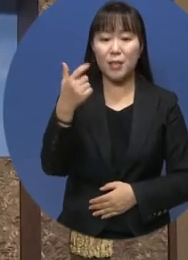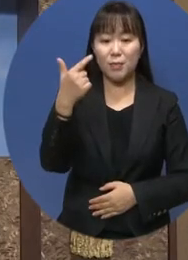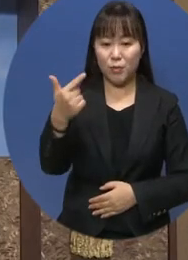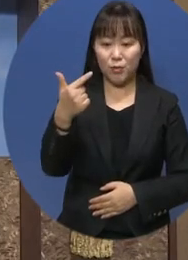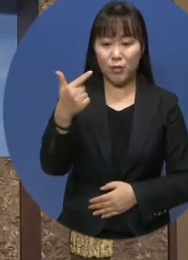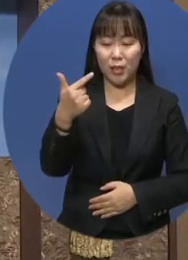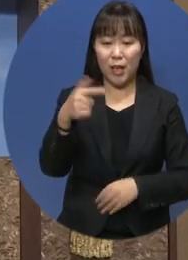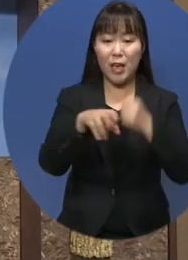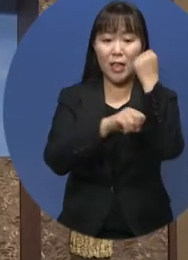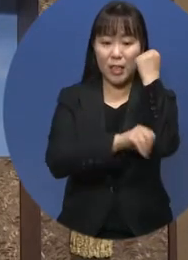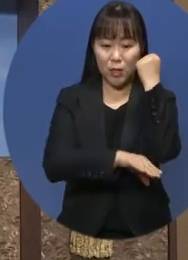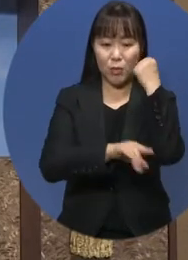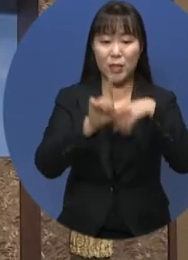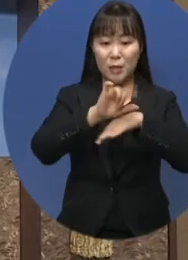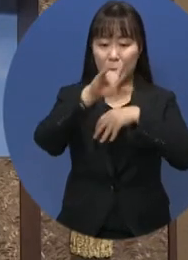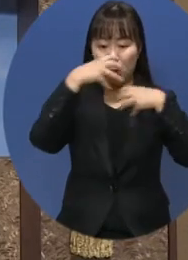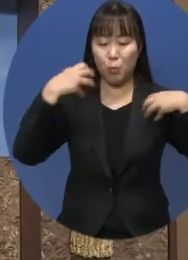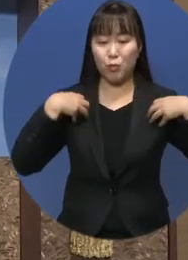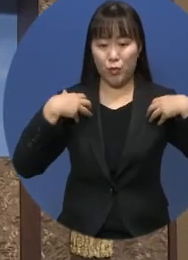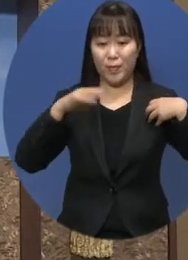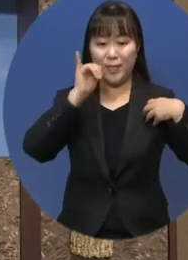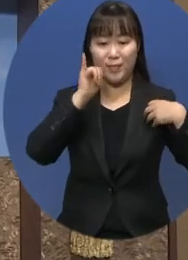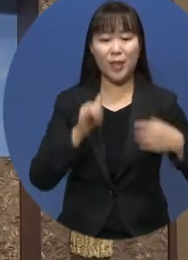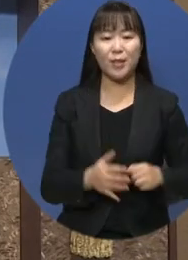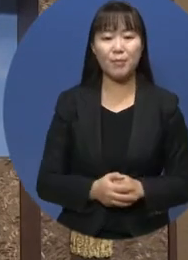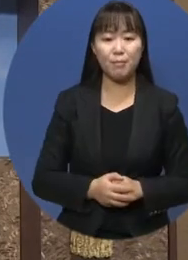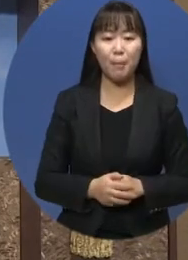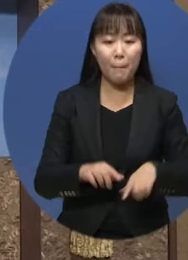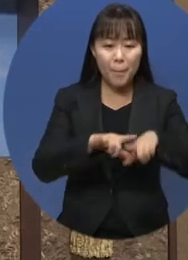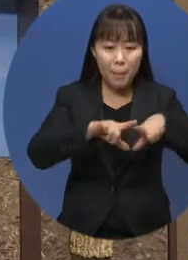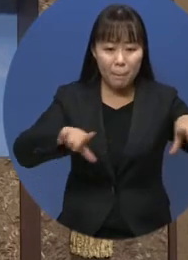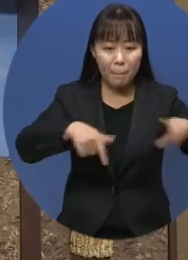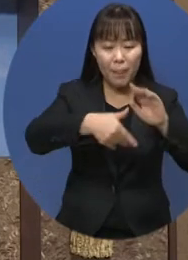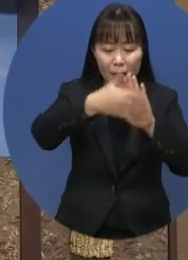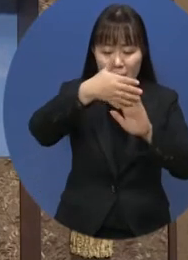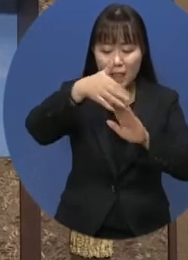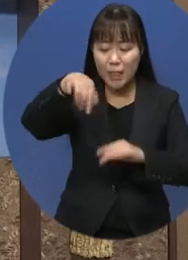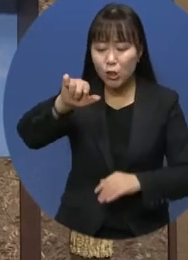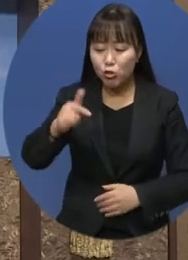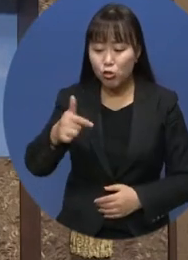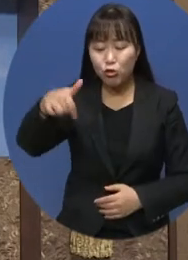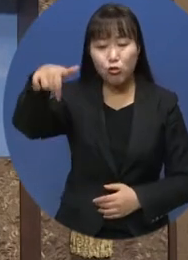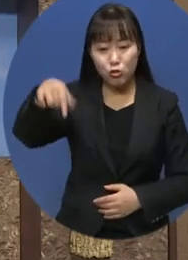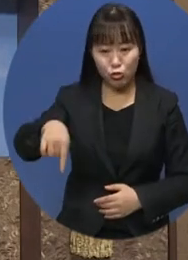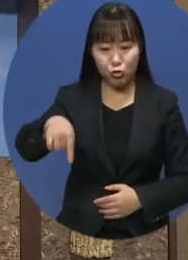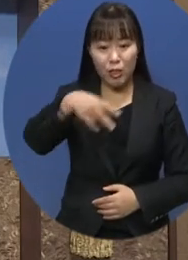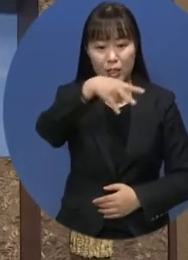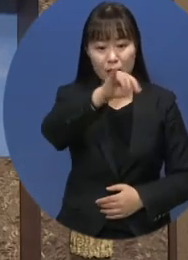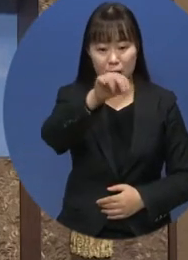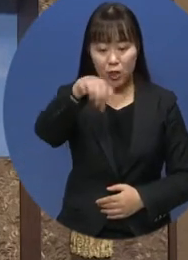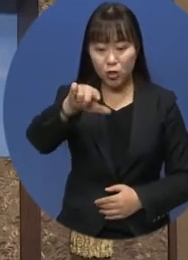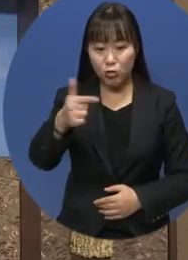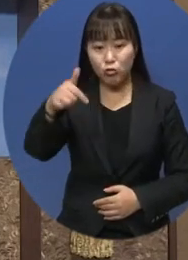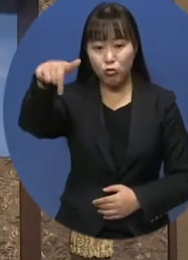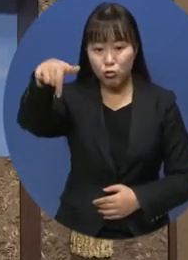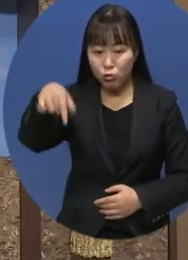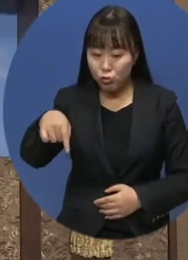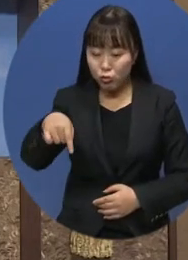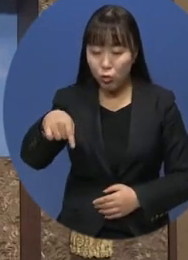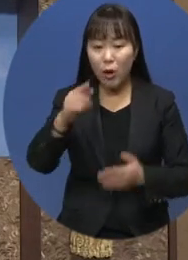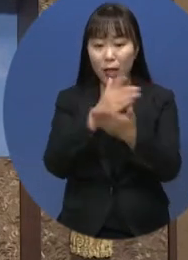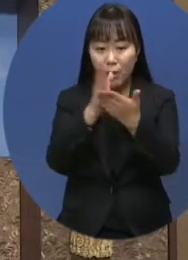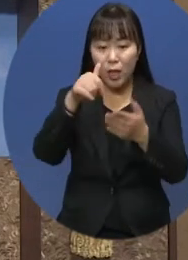226개 기초자치단체 가있습니다 보통 c 군 군 하나요 예 c 군구 근데 이